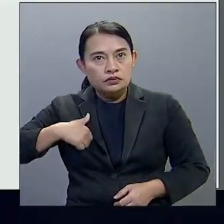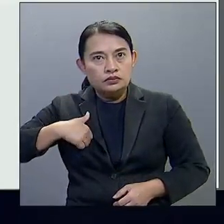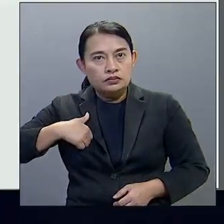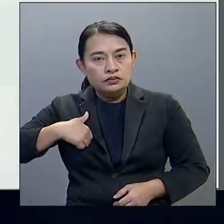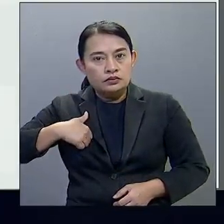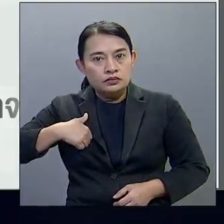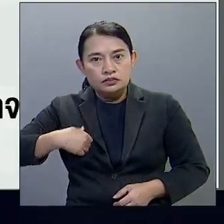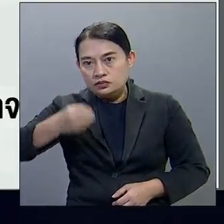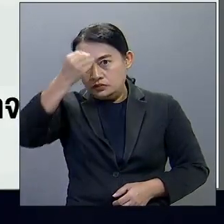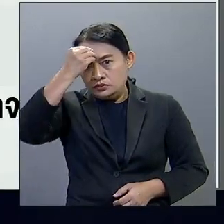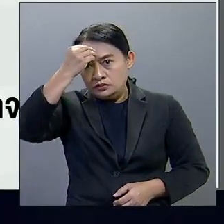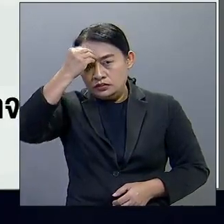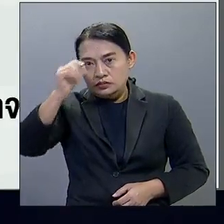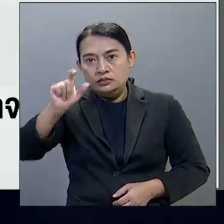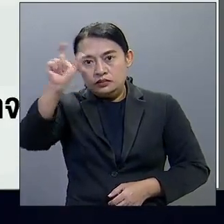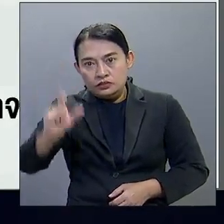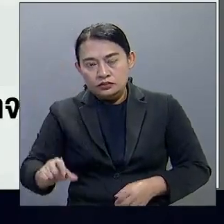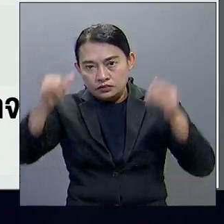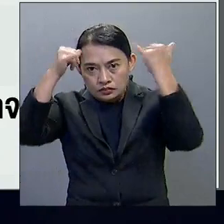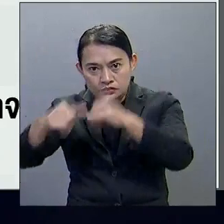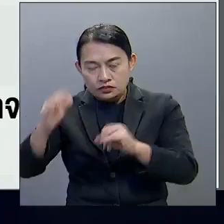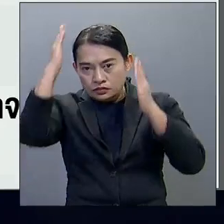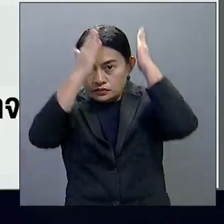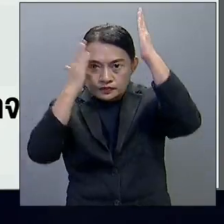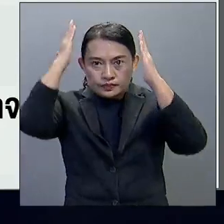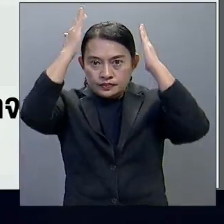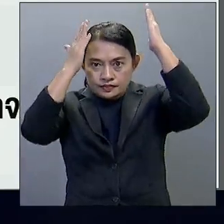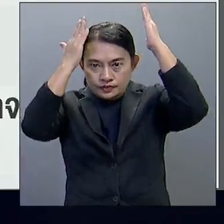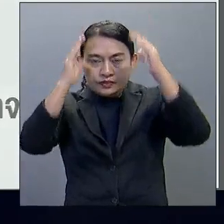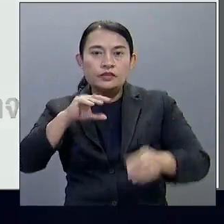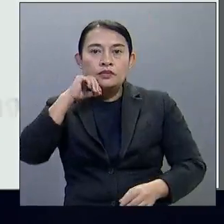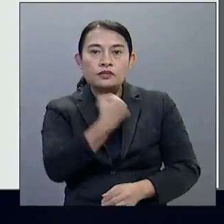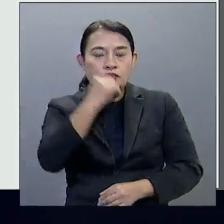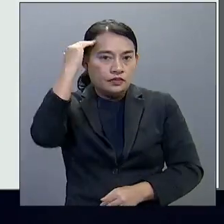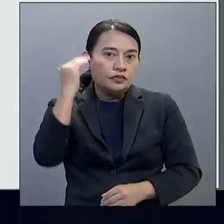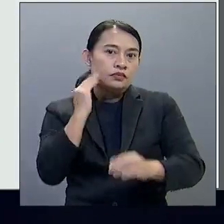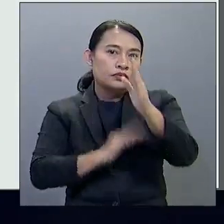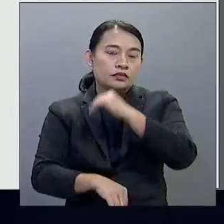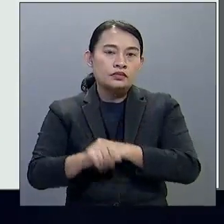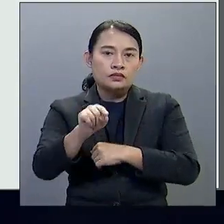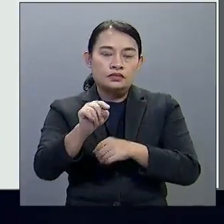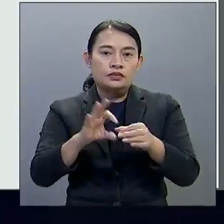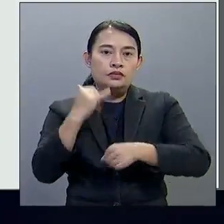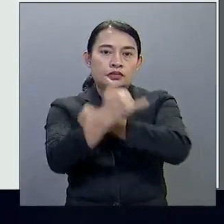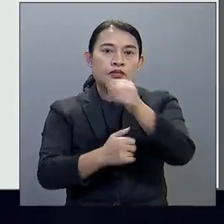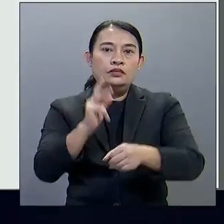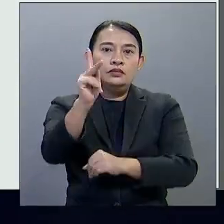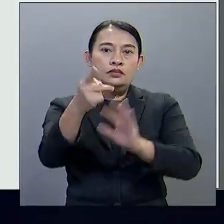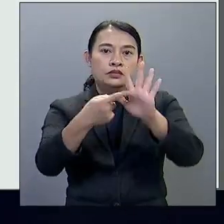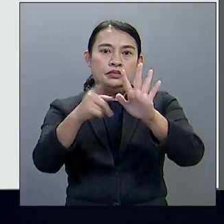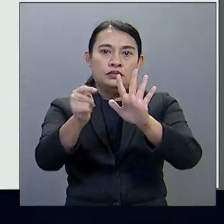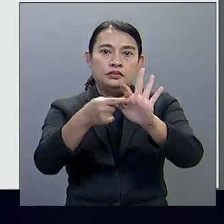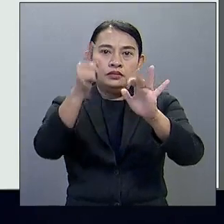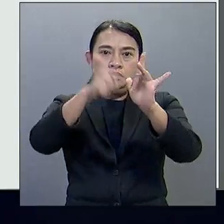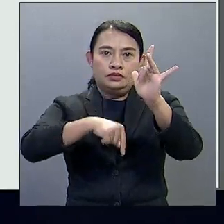ายังมีญี่ปุ่นอิตาลีสเปนมาเลเซียไต้หวันเกาหลีใต้กาตาร์ค่ะคือส่วนใหญ่เนี่ยเขาจะออก